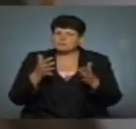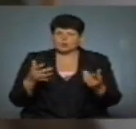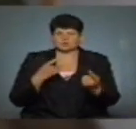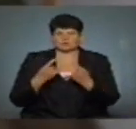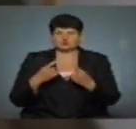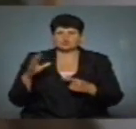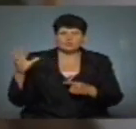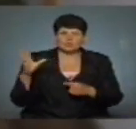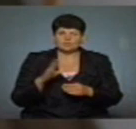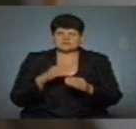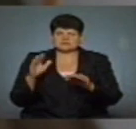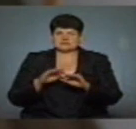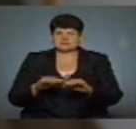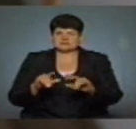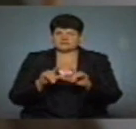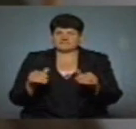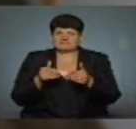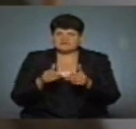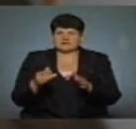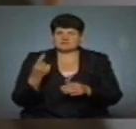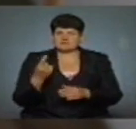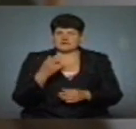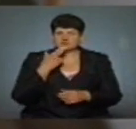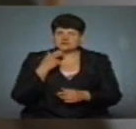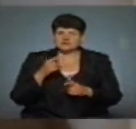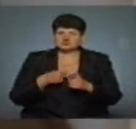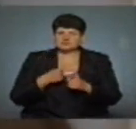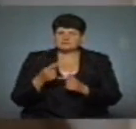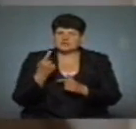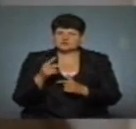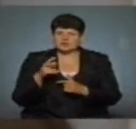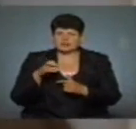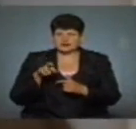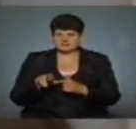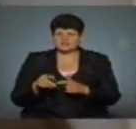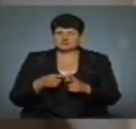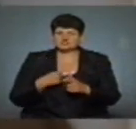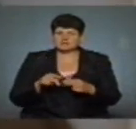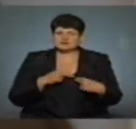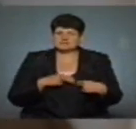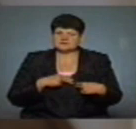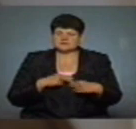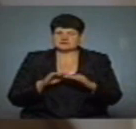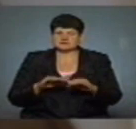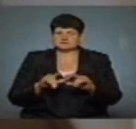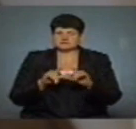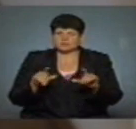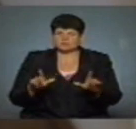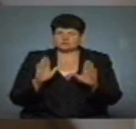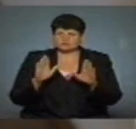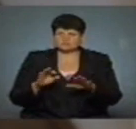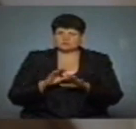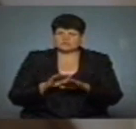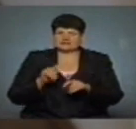що усі дошкільні заклади відкриються 1 червня чи 1 липня. Чи працівники дошкільних закладів